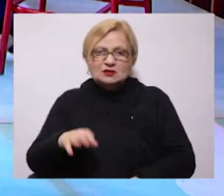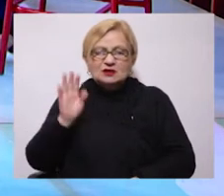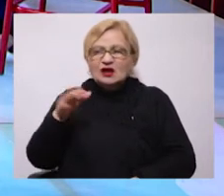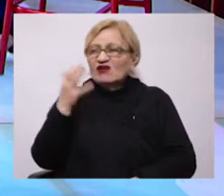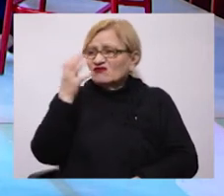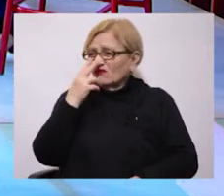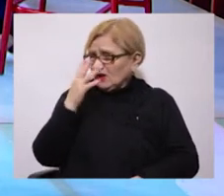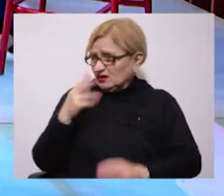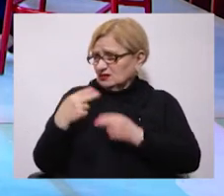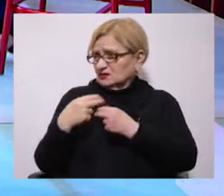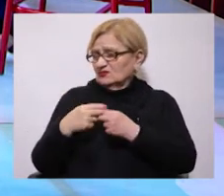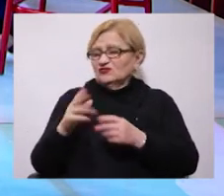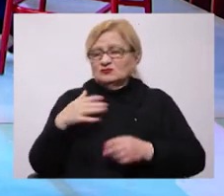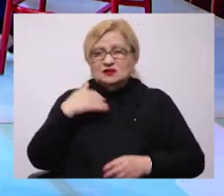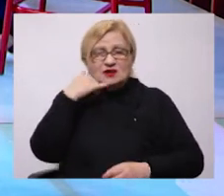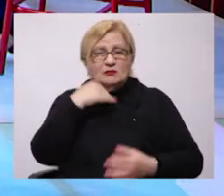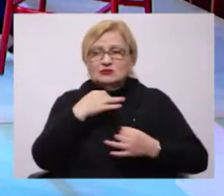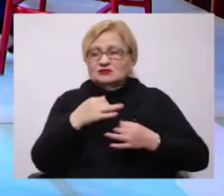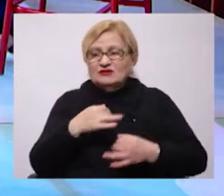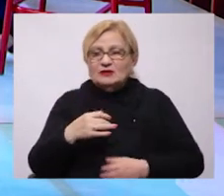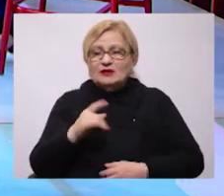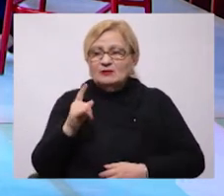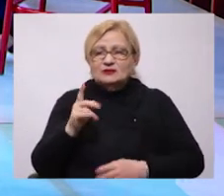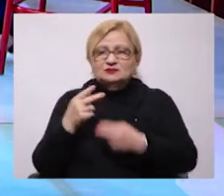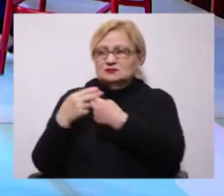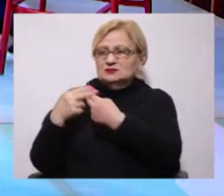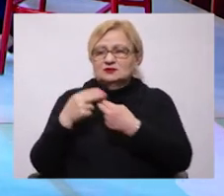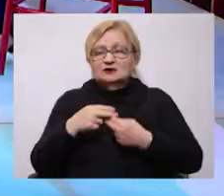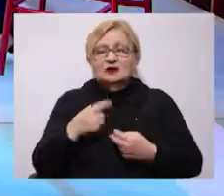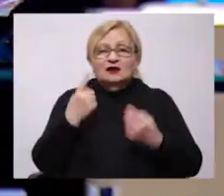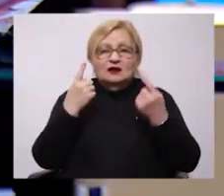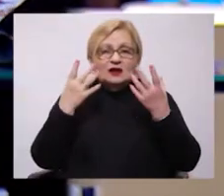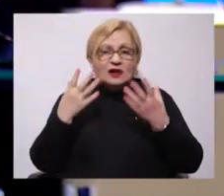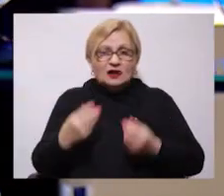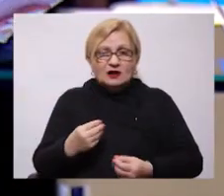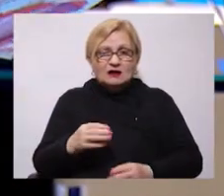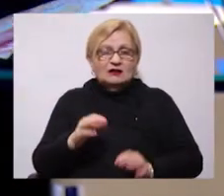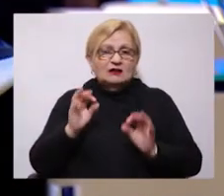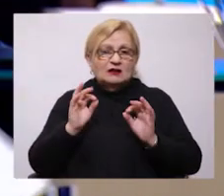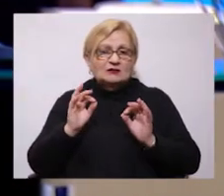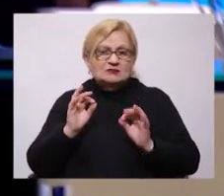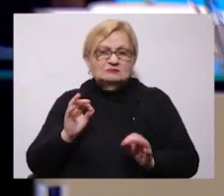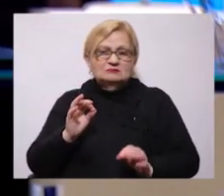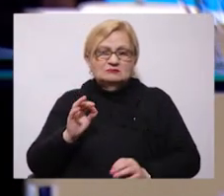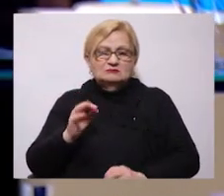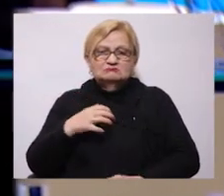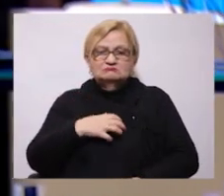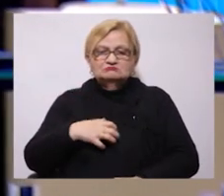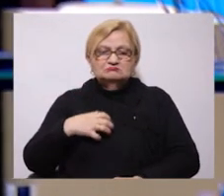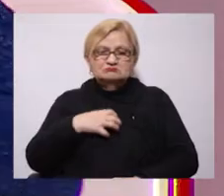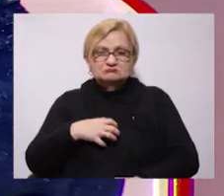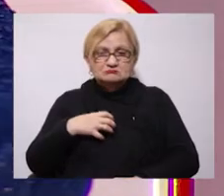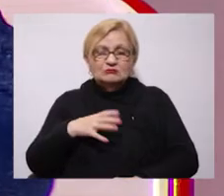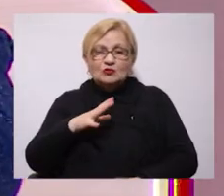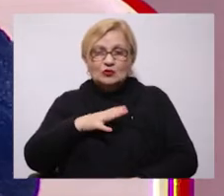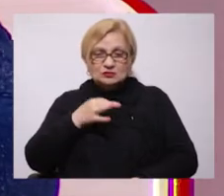ხედავ დაკავებულები ვარ, ტელეფონზე ვსაუბრობთო. ხო და ერთ მშვენიერ დღეს დეიზის მართლაც ძალიან მნიშვნელოვანი